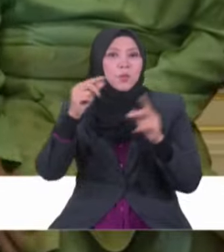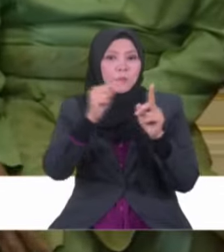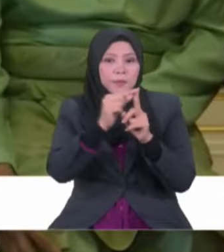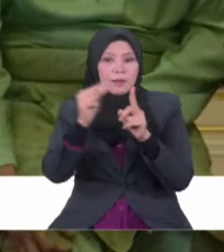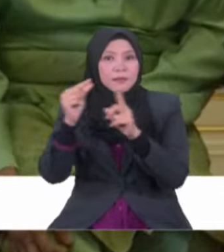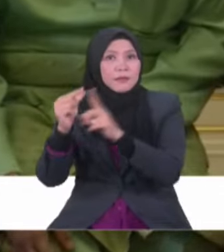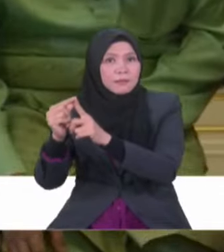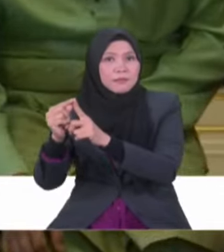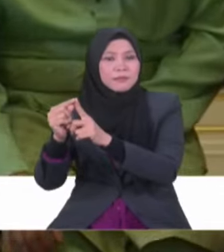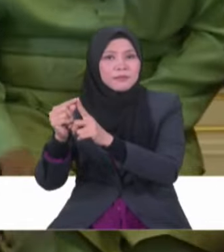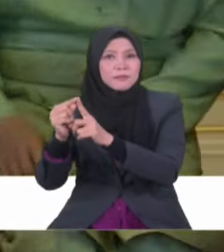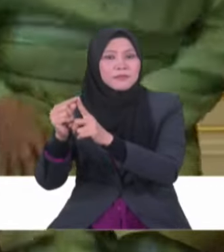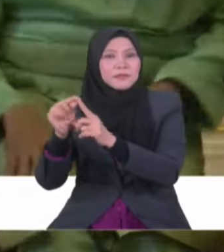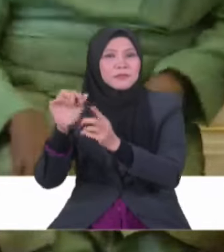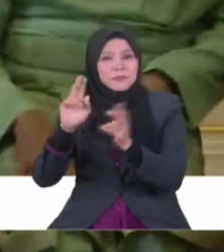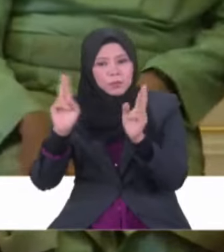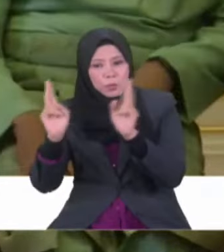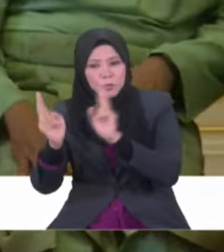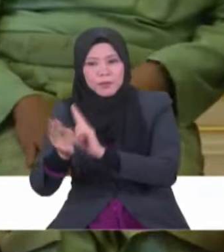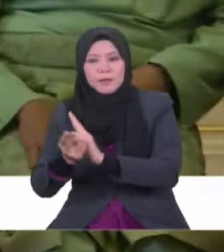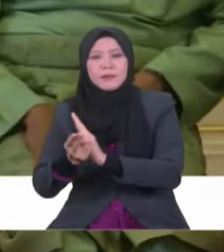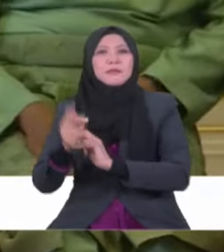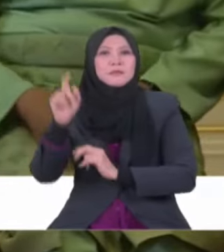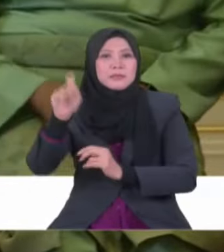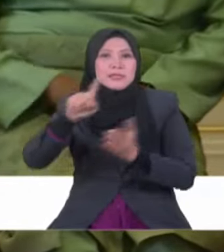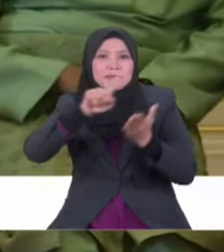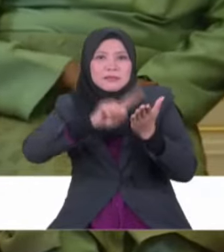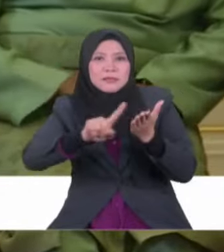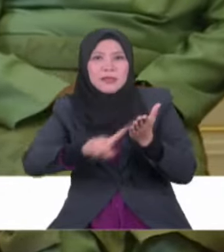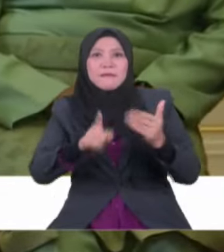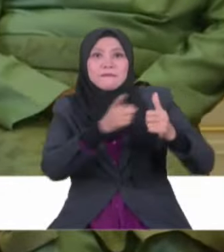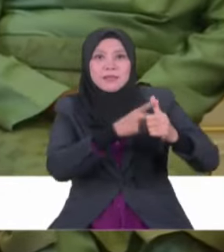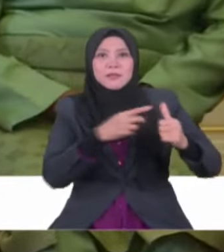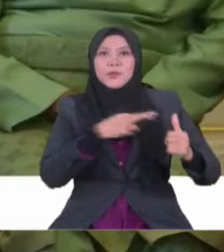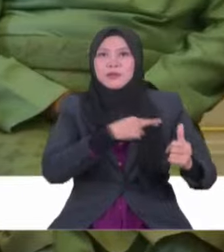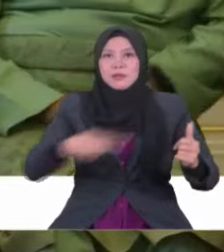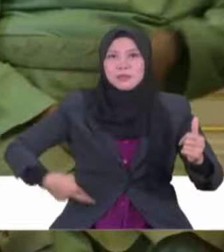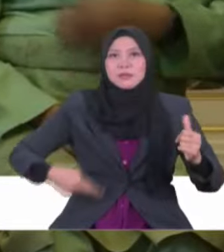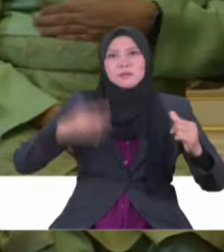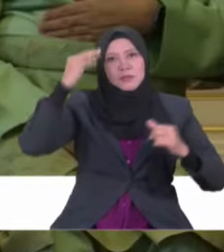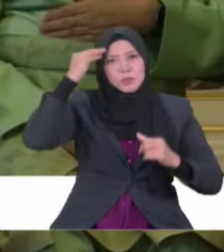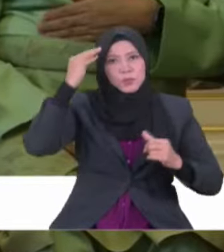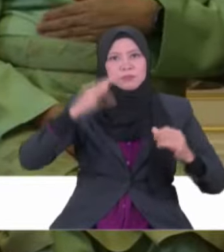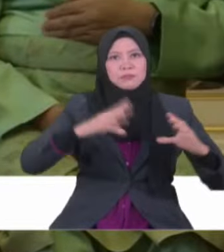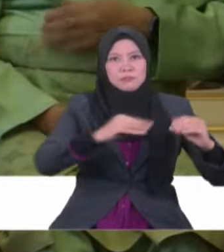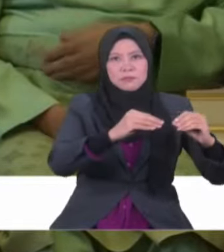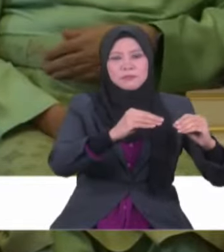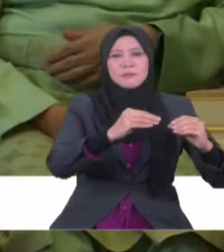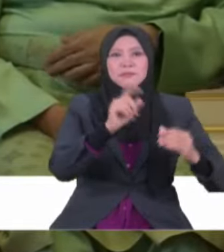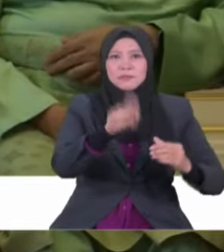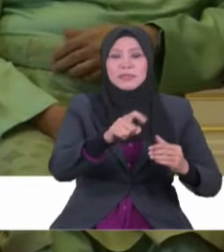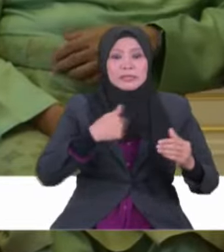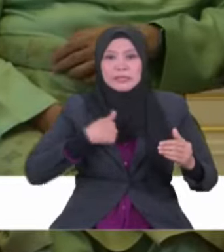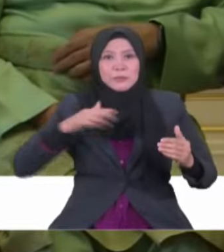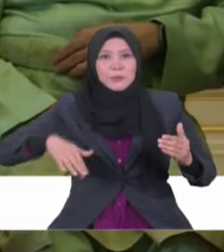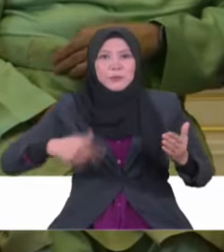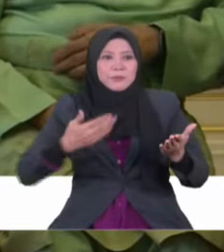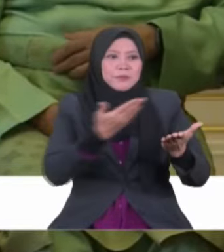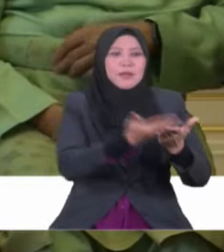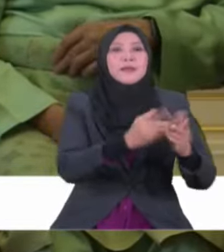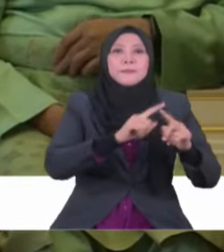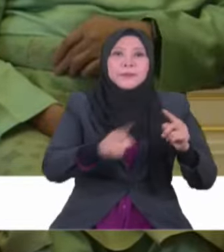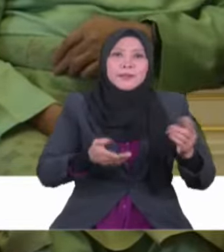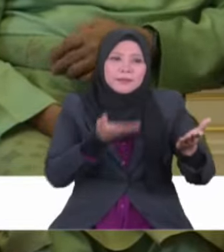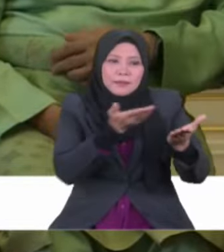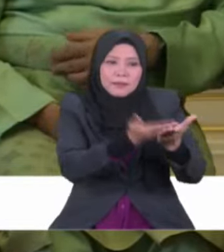itu, perubahan itu harus dirujuk pertama. Saya belum lagi rujuk kepada Raja-Raja Melayu, hanya perbincangan